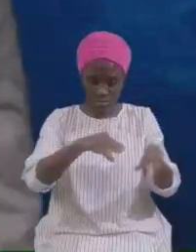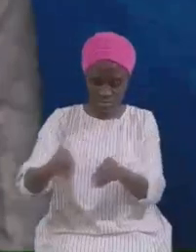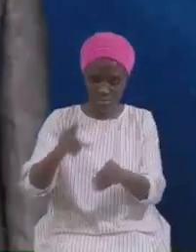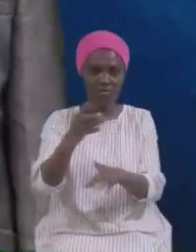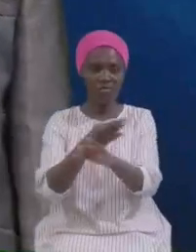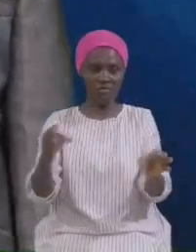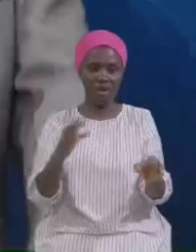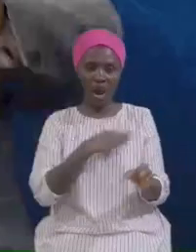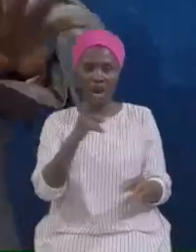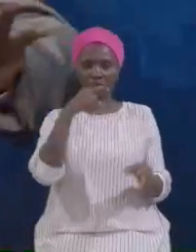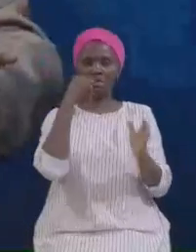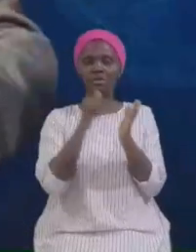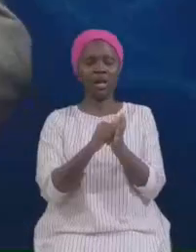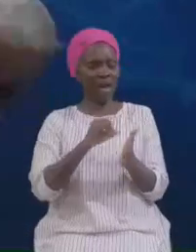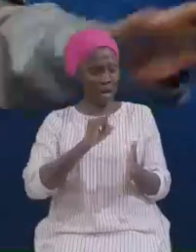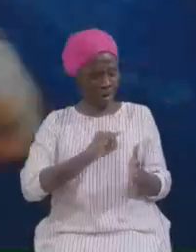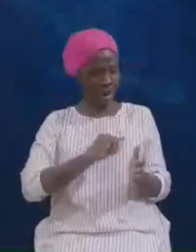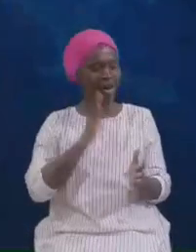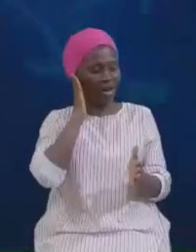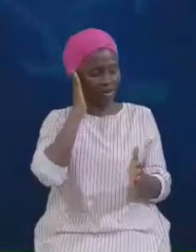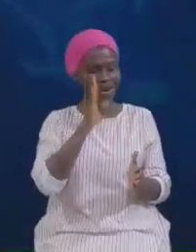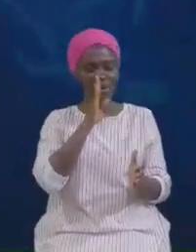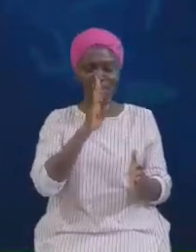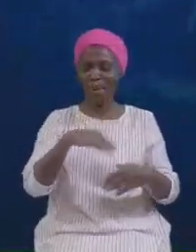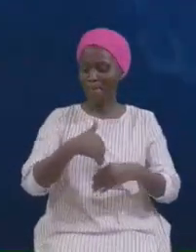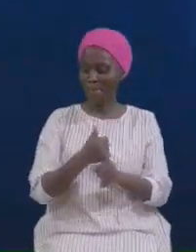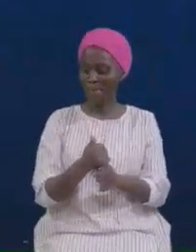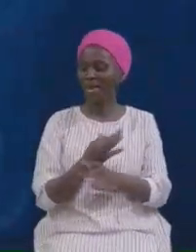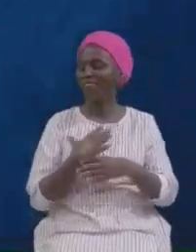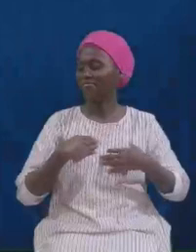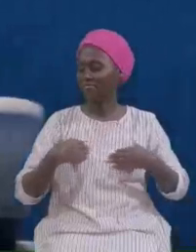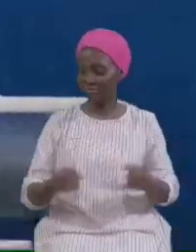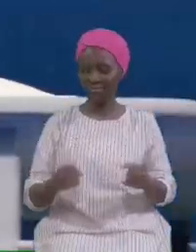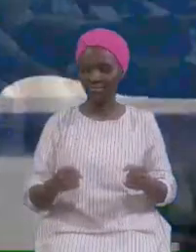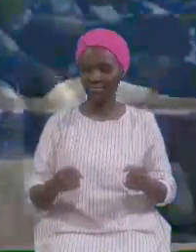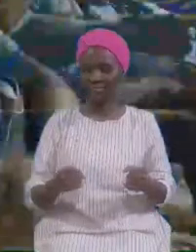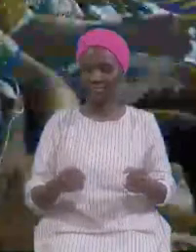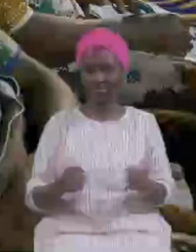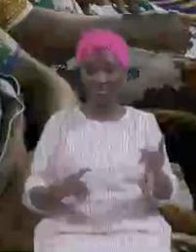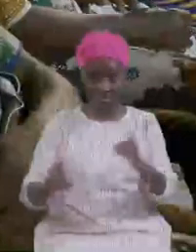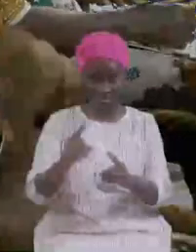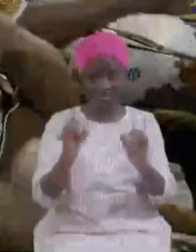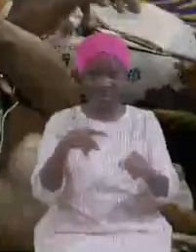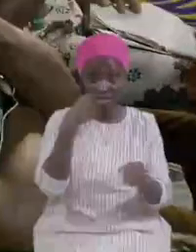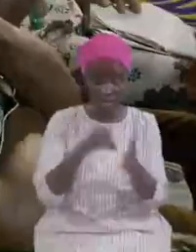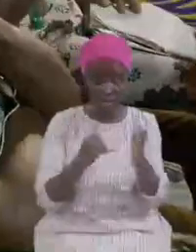t'affranchir. Et tu dis, je serai guéri. Est-ce que tu peux le dire